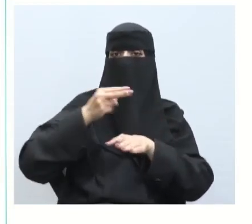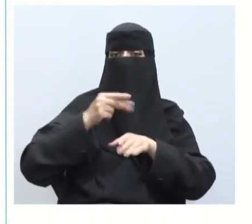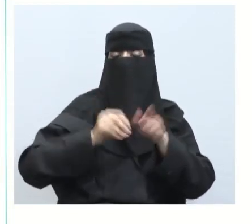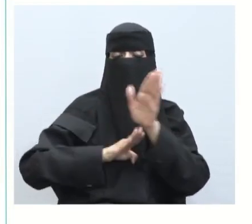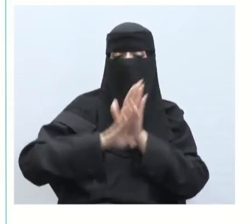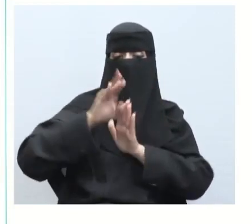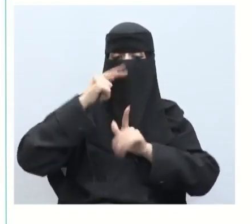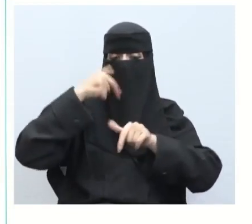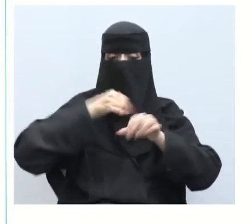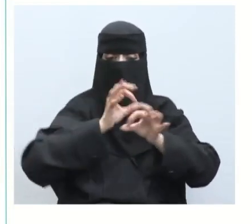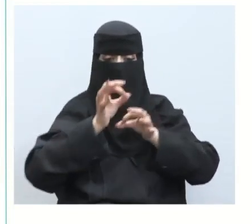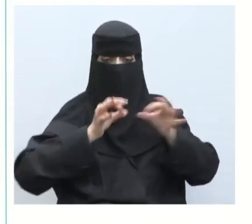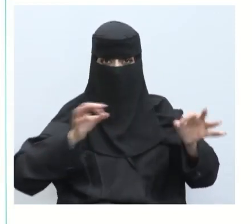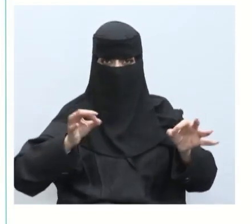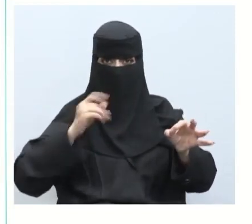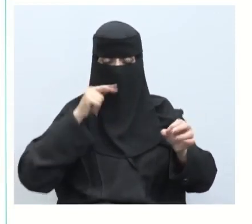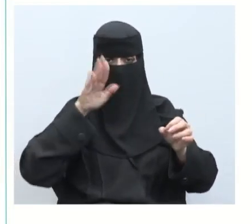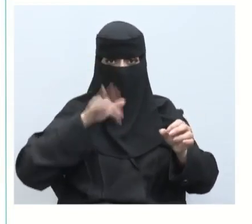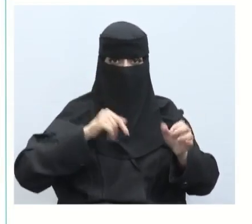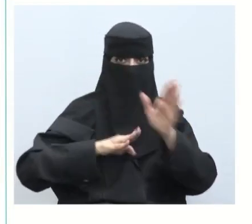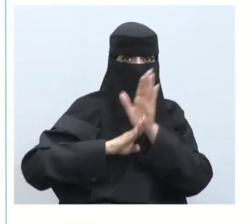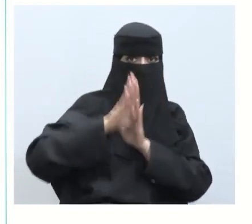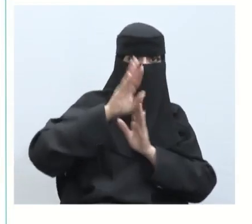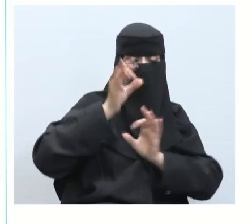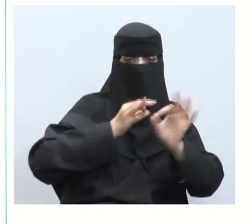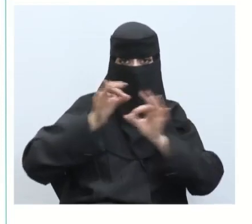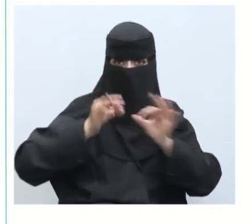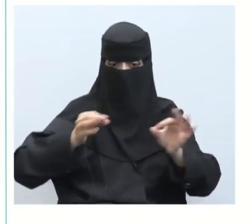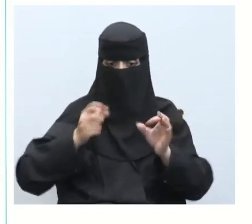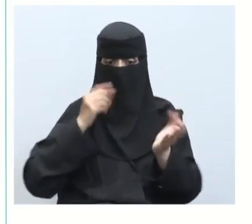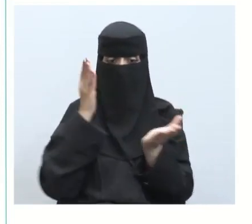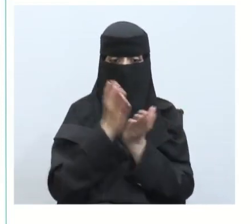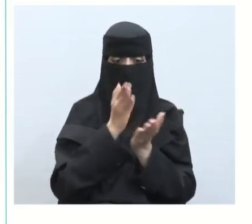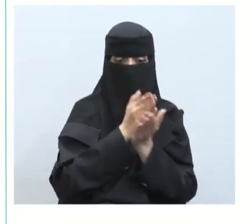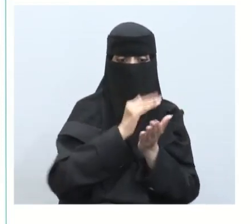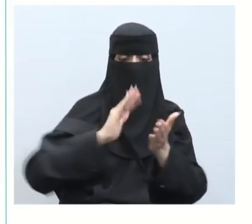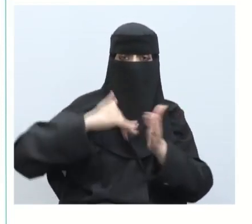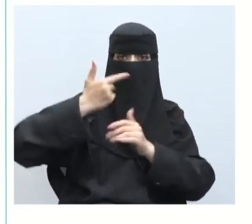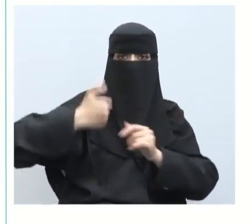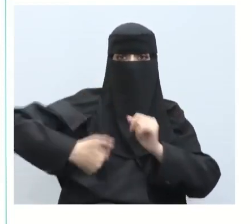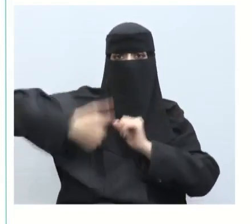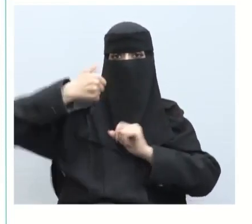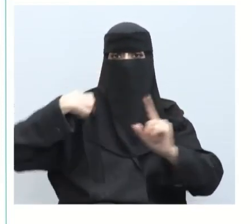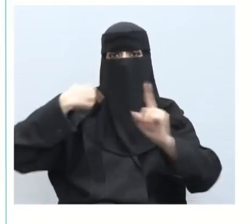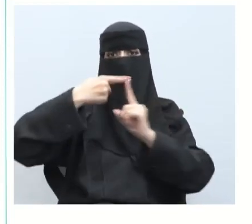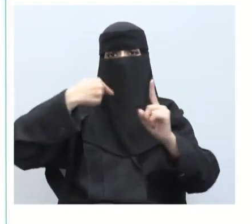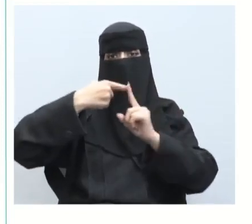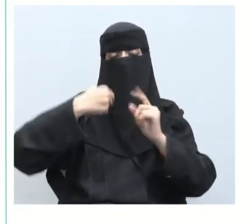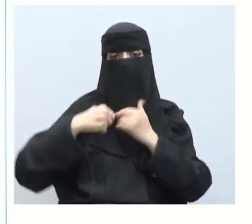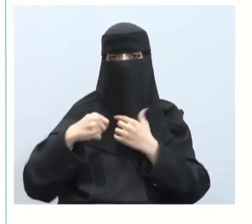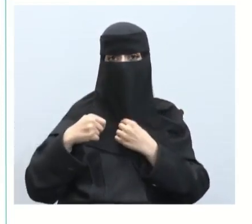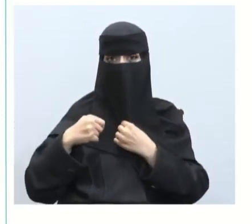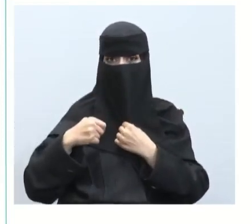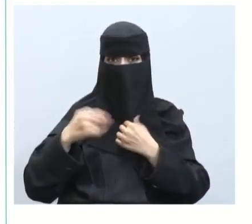مسؤولين عن تطوير الخطط اذا ايضا لكي تكون الاداره فعاله الامور تتغير وبالتالي تحتاج الى تغيير في